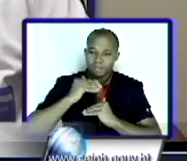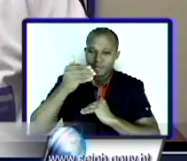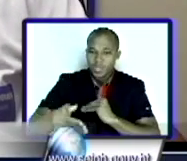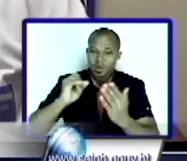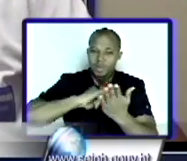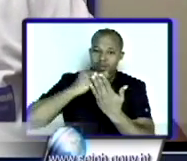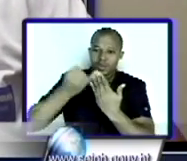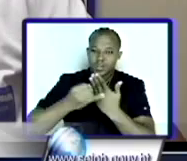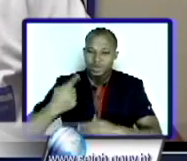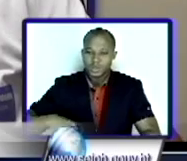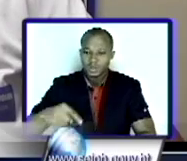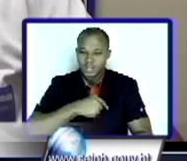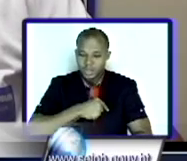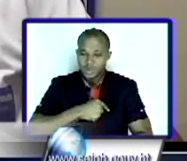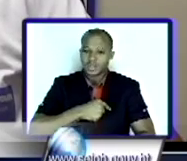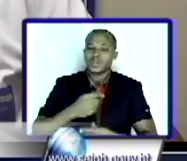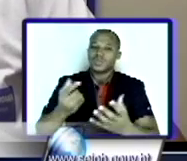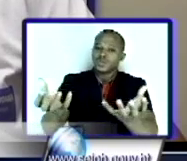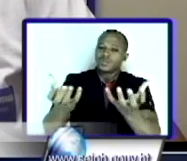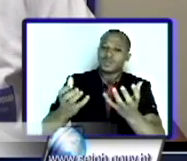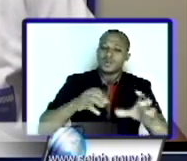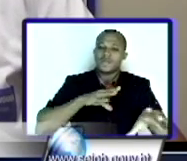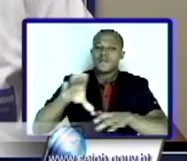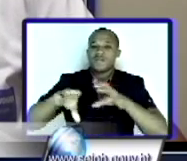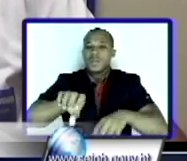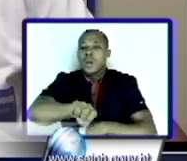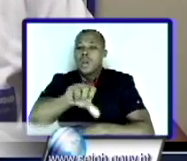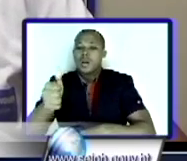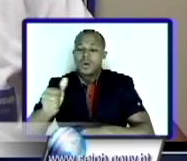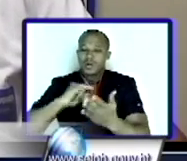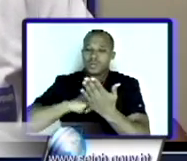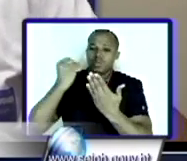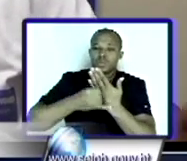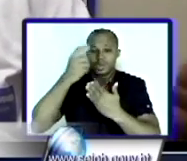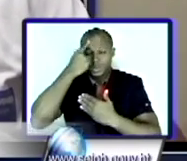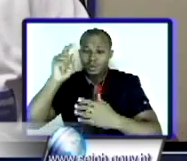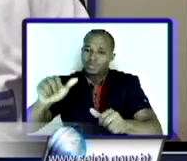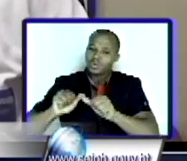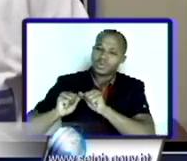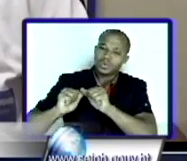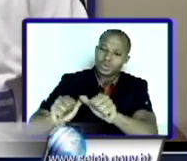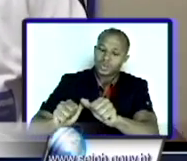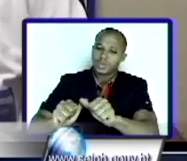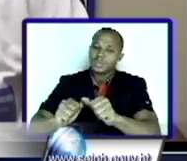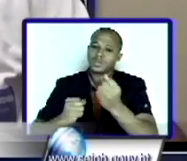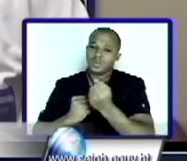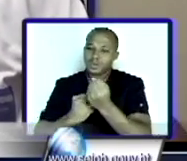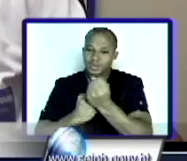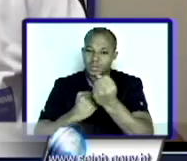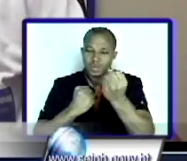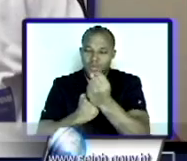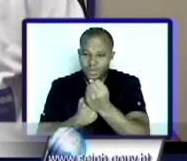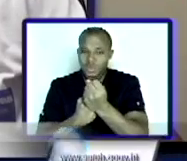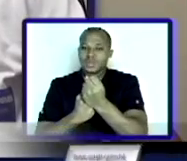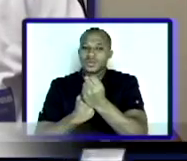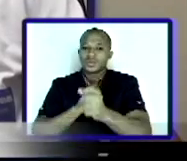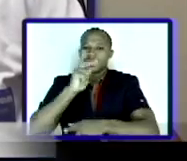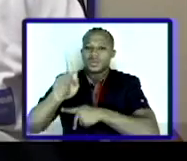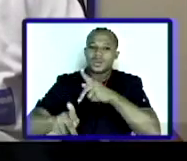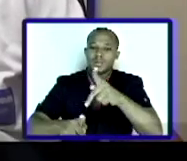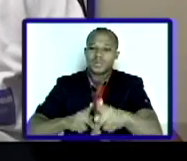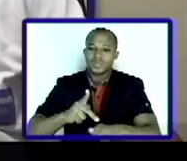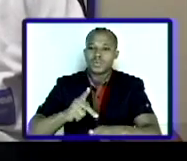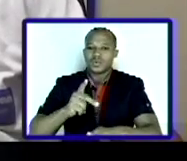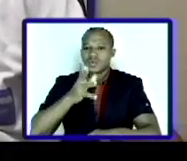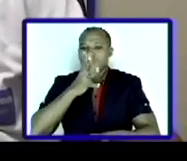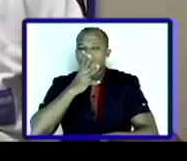en plus, après le projet, ça, nous comptons faire l'autre projet, l'autre programme pour nous continuer à supporter les femmes haïtiennes vivant